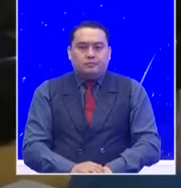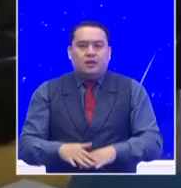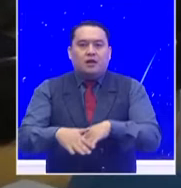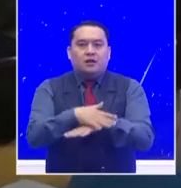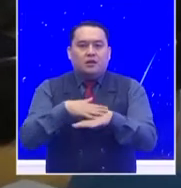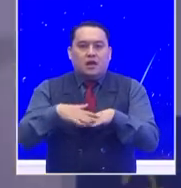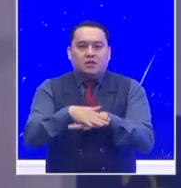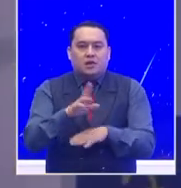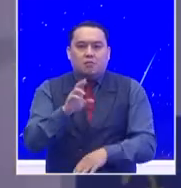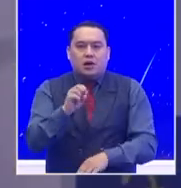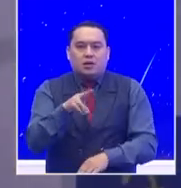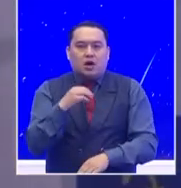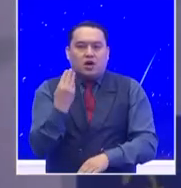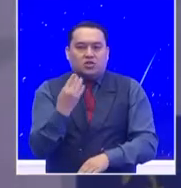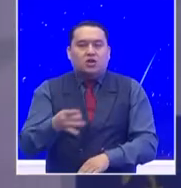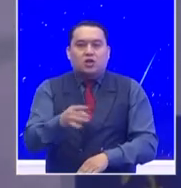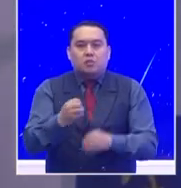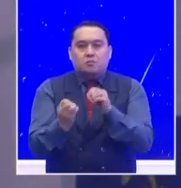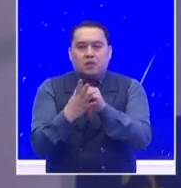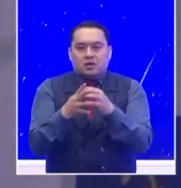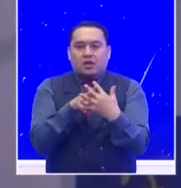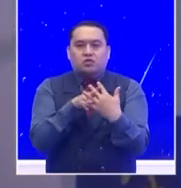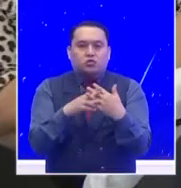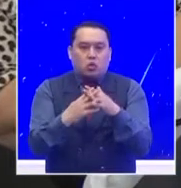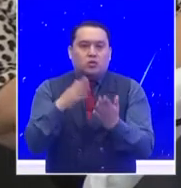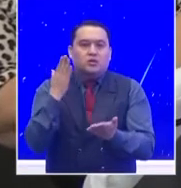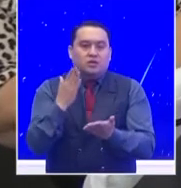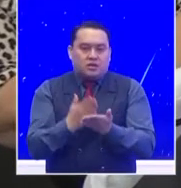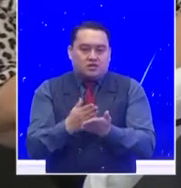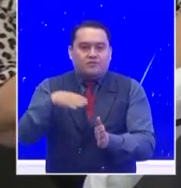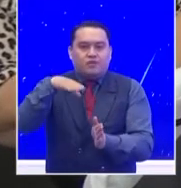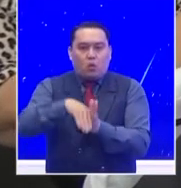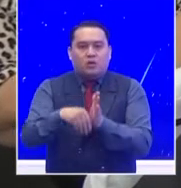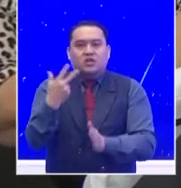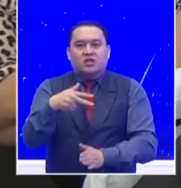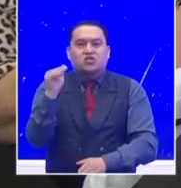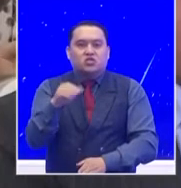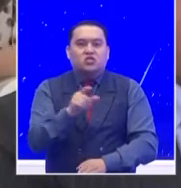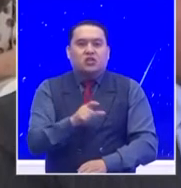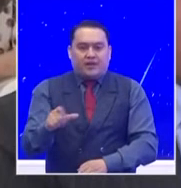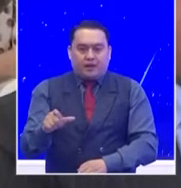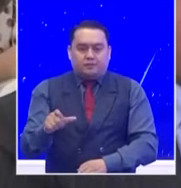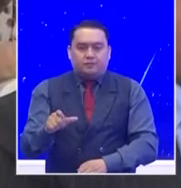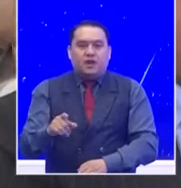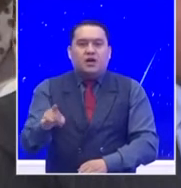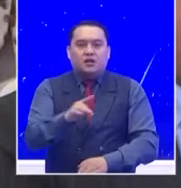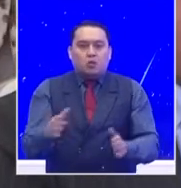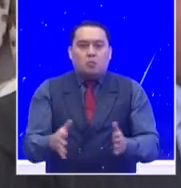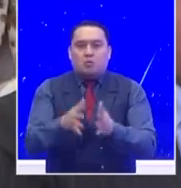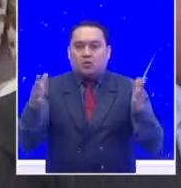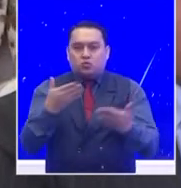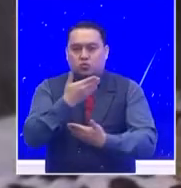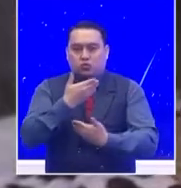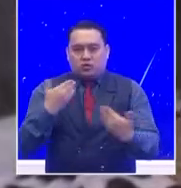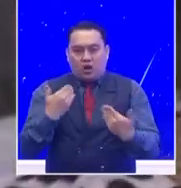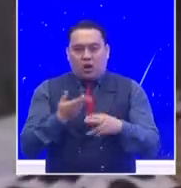Население Балхашского района, проживающее в 15 сельских округах, составляет более 30 тысяч человек. Состав региона небольшой. Тем не